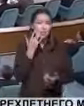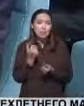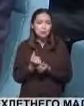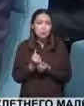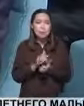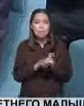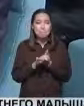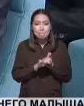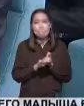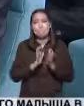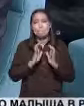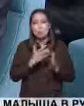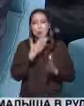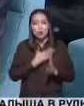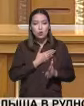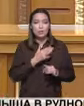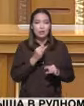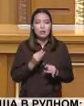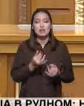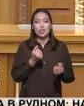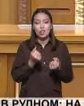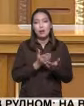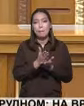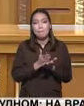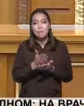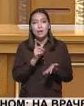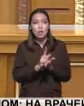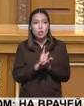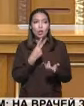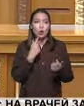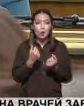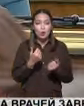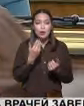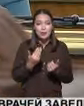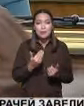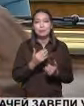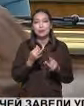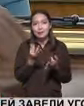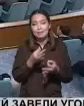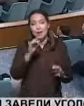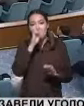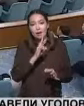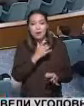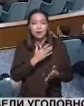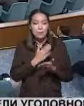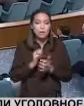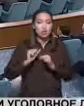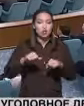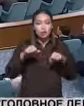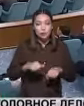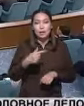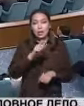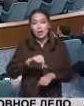миролюбивой и сбалансированной внешней политики. Главными задачами остаются укрепление суверенитета и независимости государства, защита прав граждан за